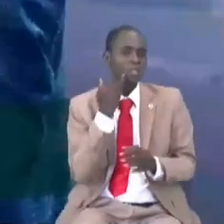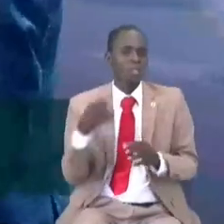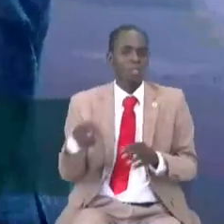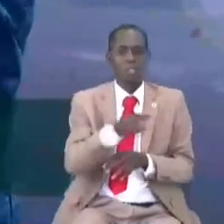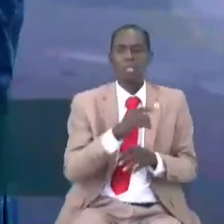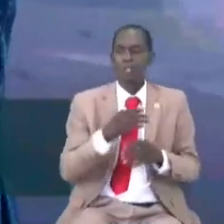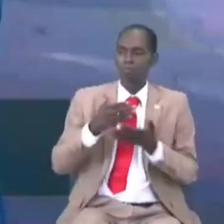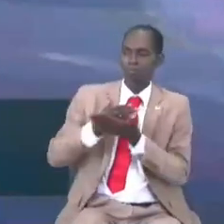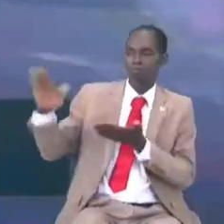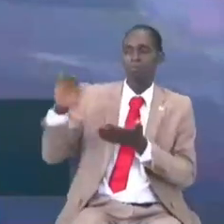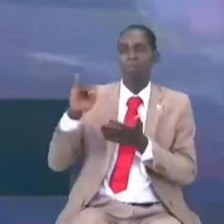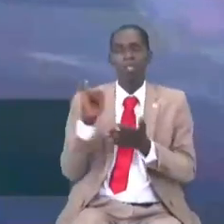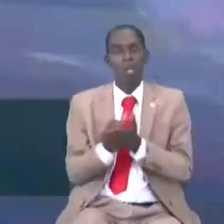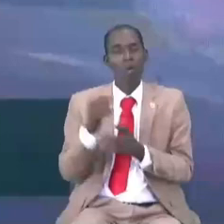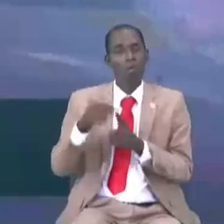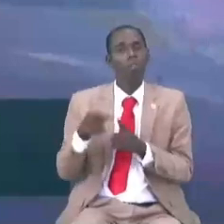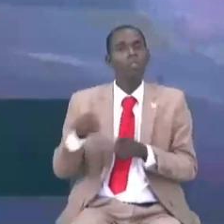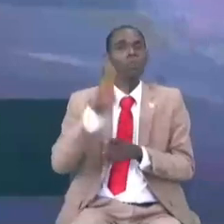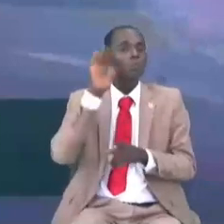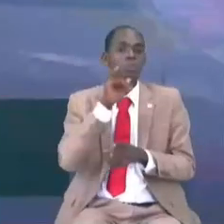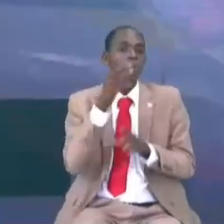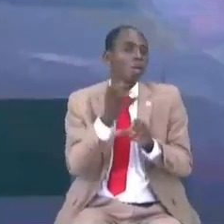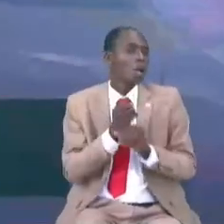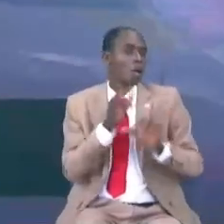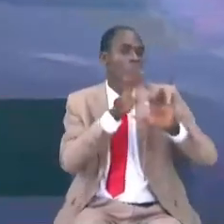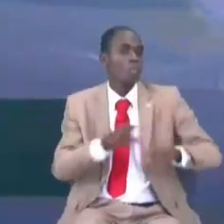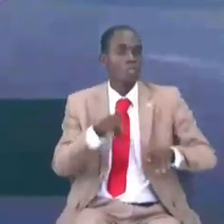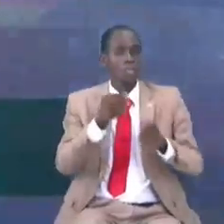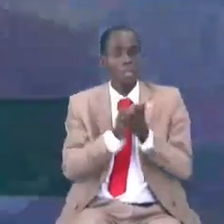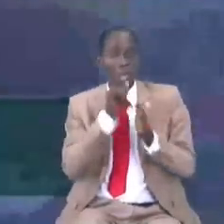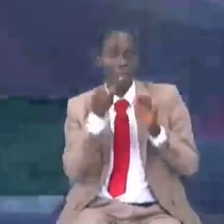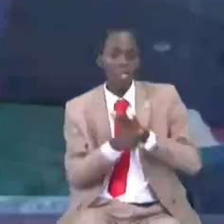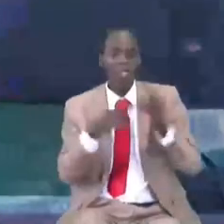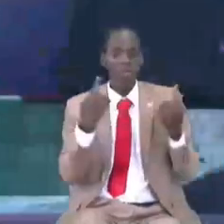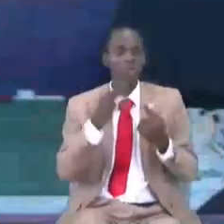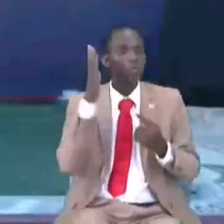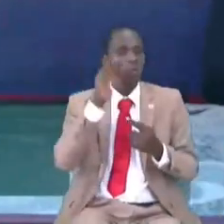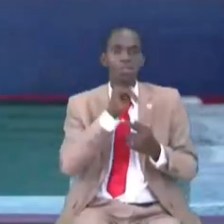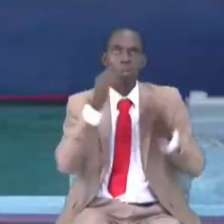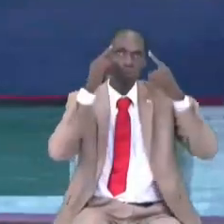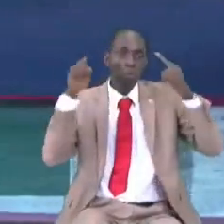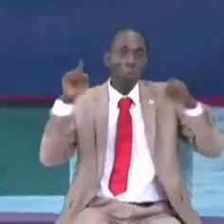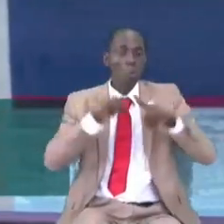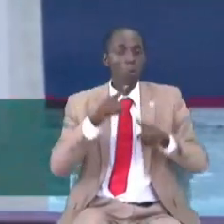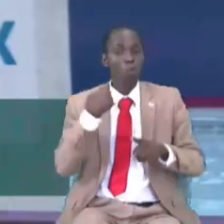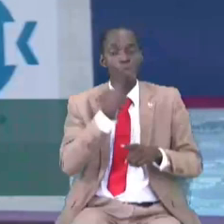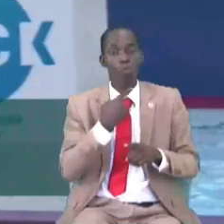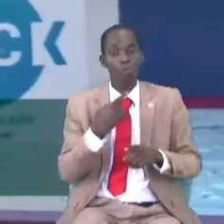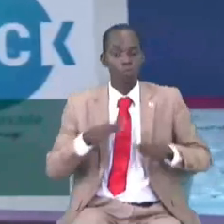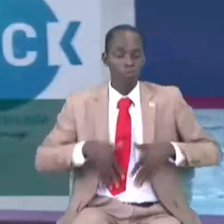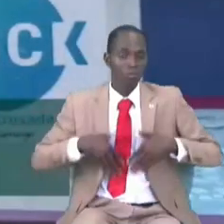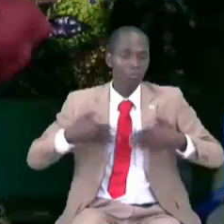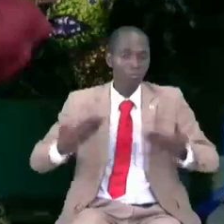ne prospère point, mais celui qui les confesse et les abandonne obtient